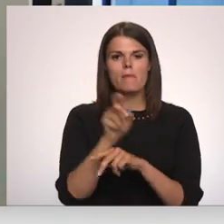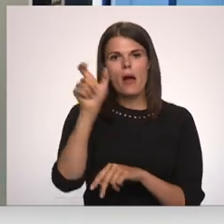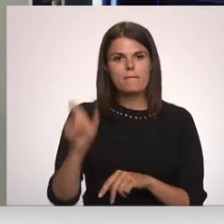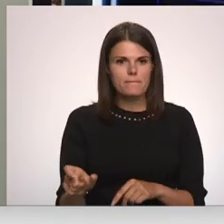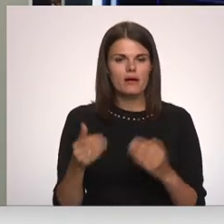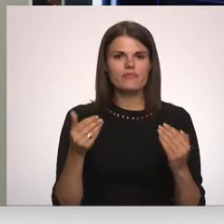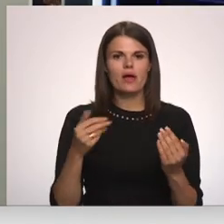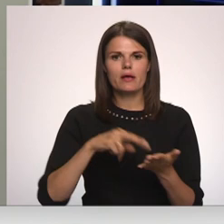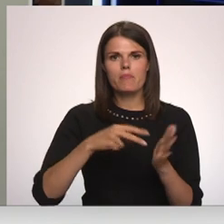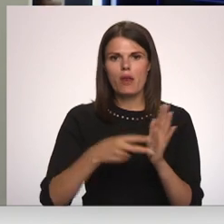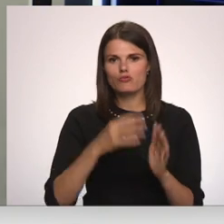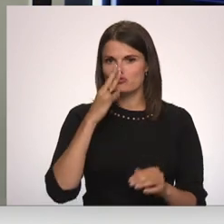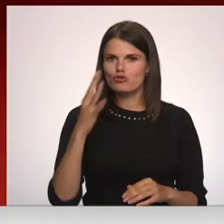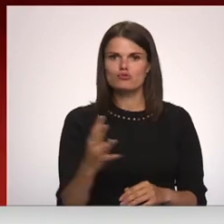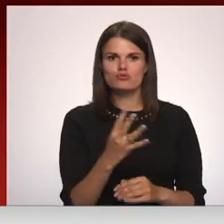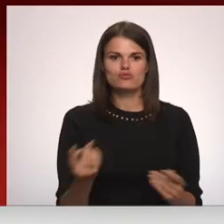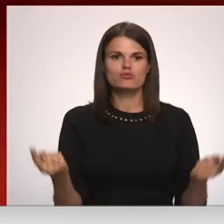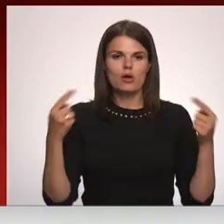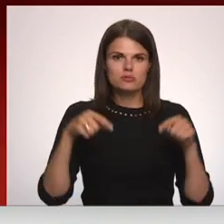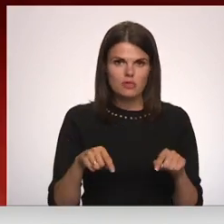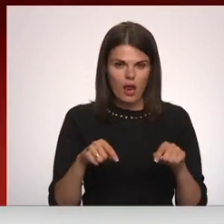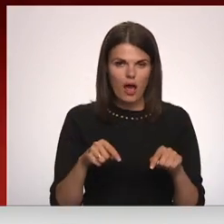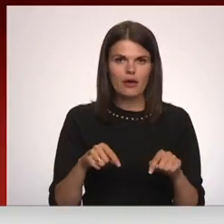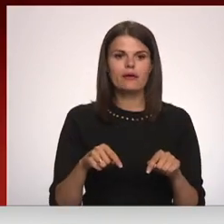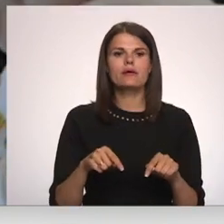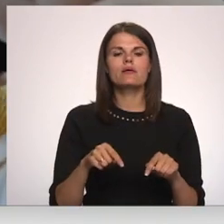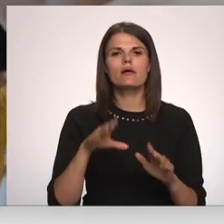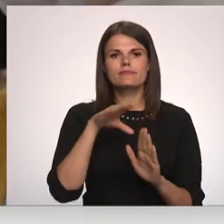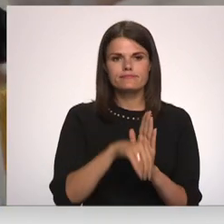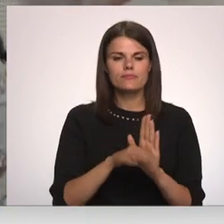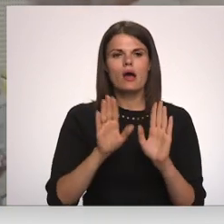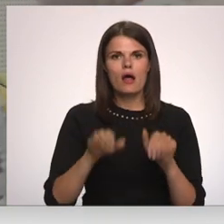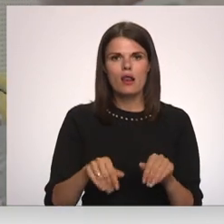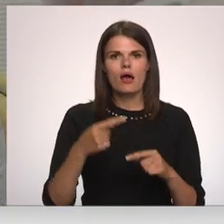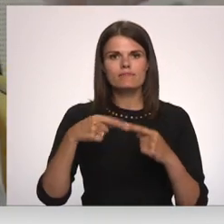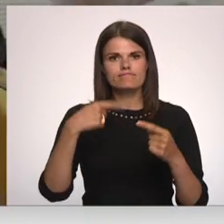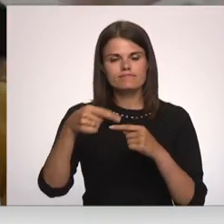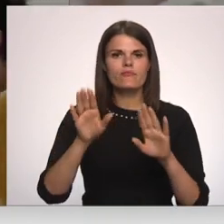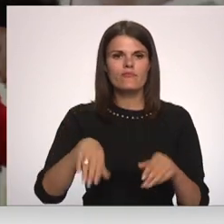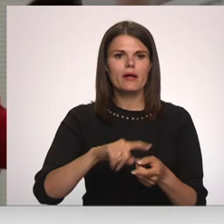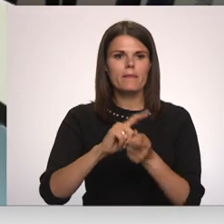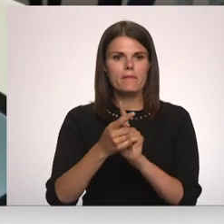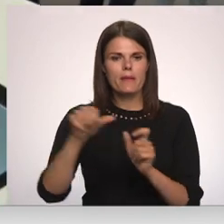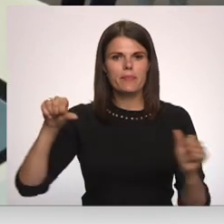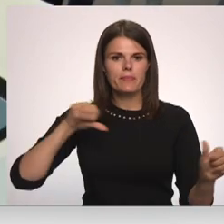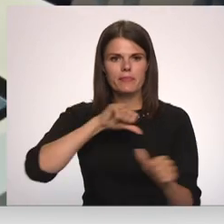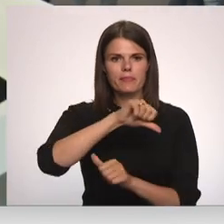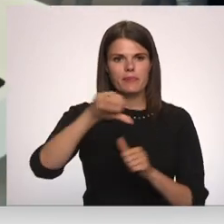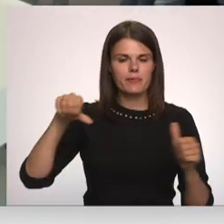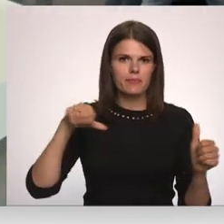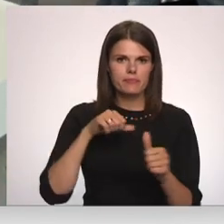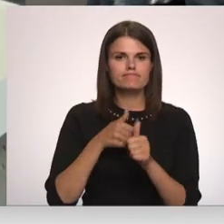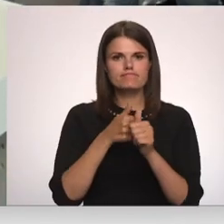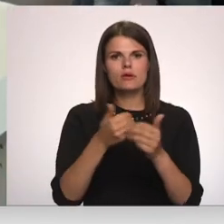tiek paredzētas 4 stundas laika nākotnes tehnoloģijām, kuras veidotas tā, lai laika gaitā varētu mainīties, sekojot jaunākajiem